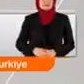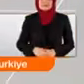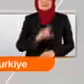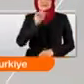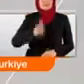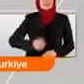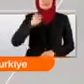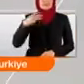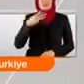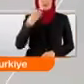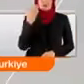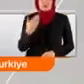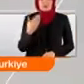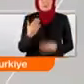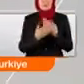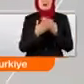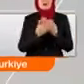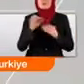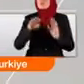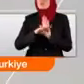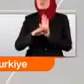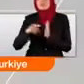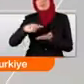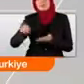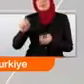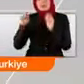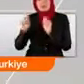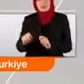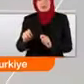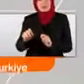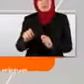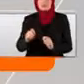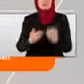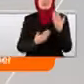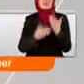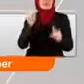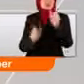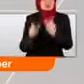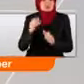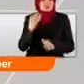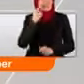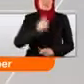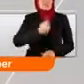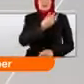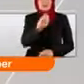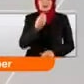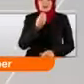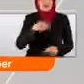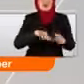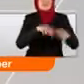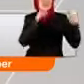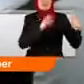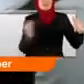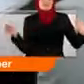Cumhurbaşkanı Erdoğan Kahramanmaraş programını iptal etti kurmayları ve bakanları ile afet bölgesine çıkarma yaptı önce